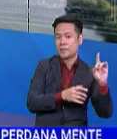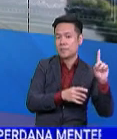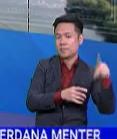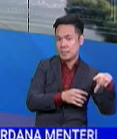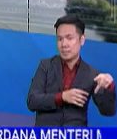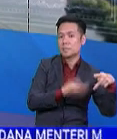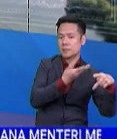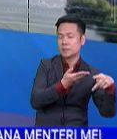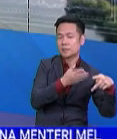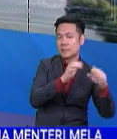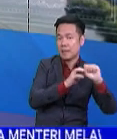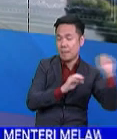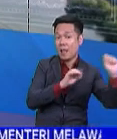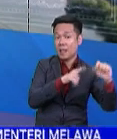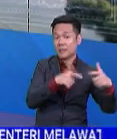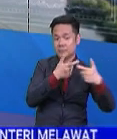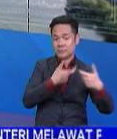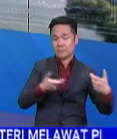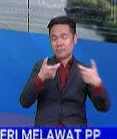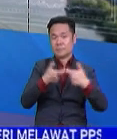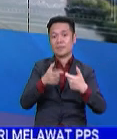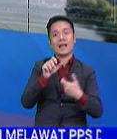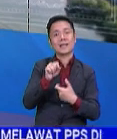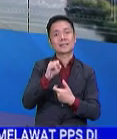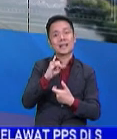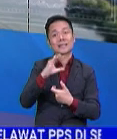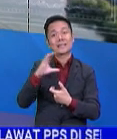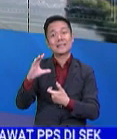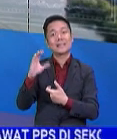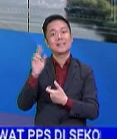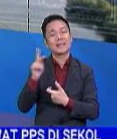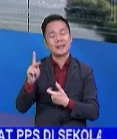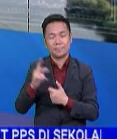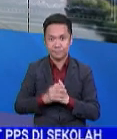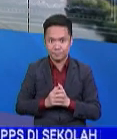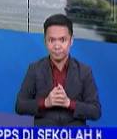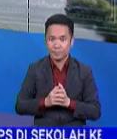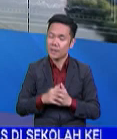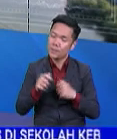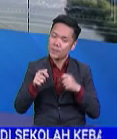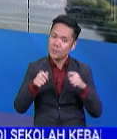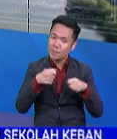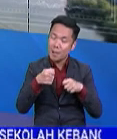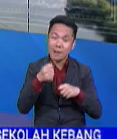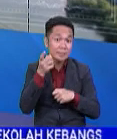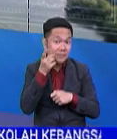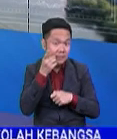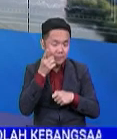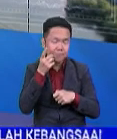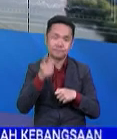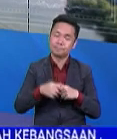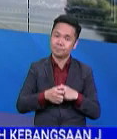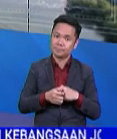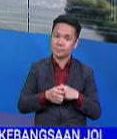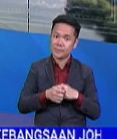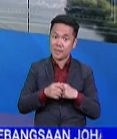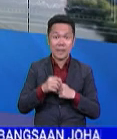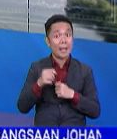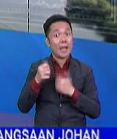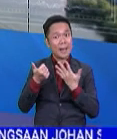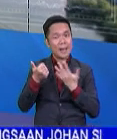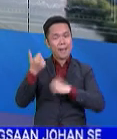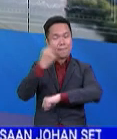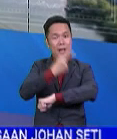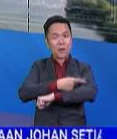di pusat Konvensi on antarabangsa ke Sabah essay Sisi Kota Kinabalu jamuan santap malam itu bagi meraikan kawasan